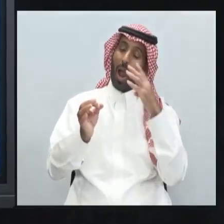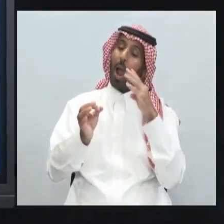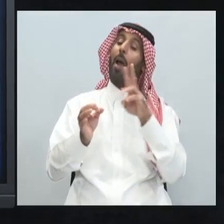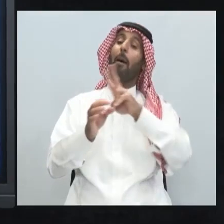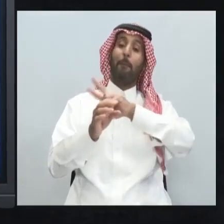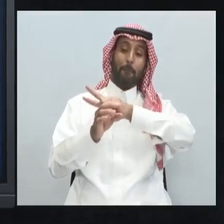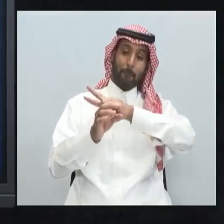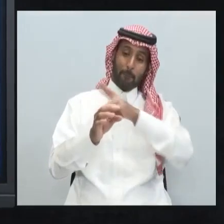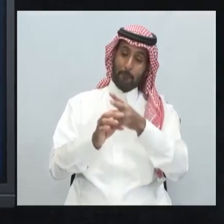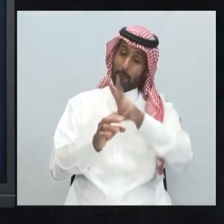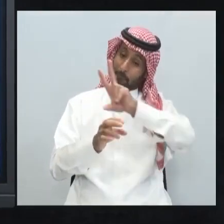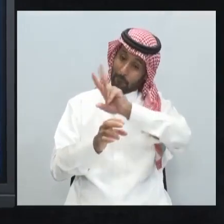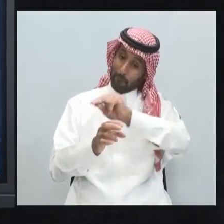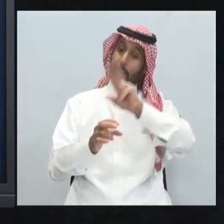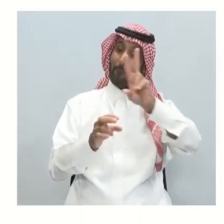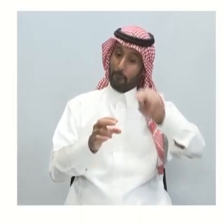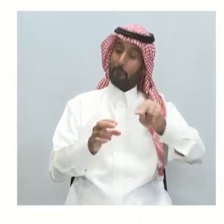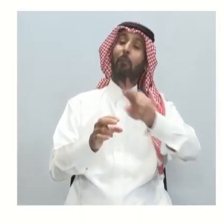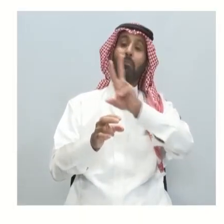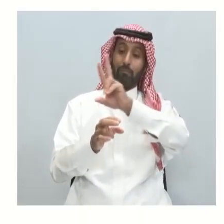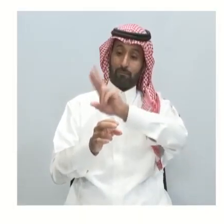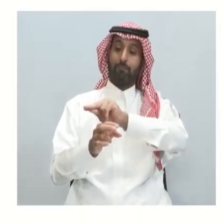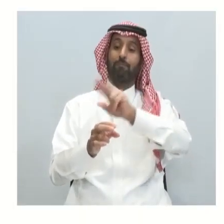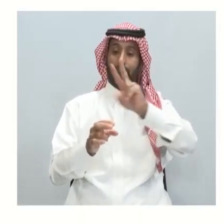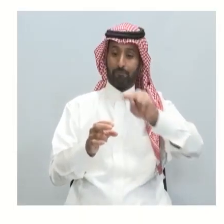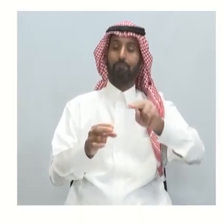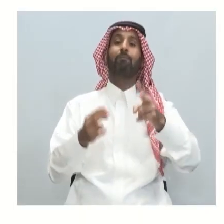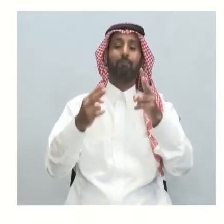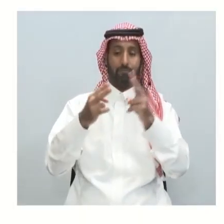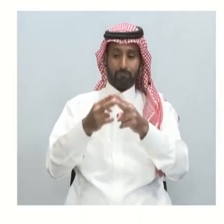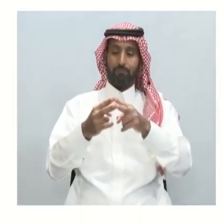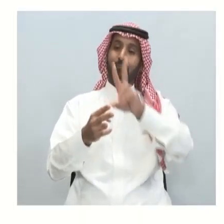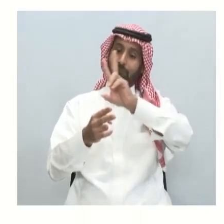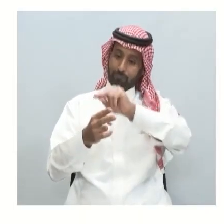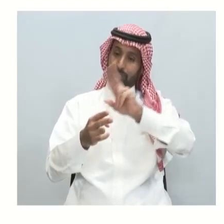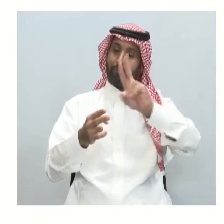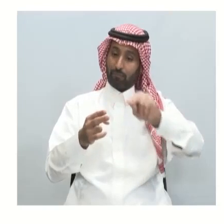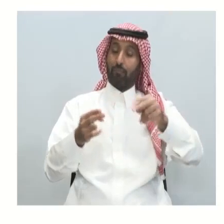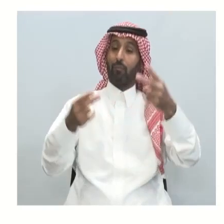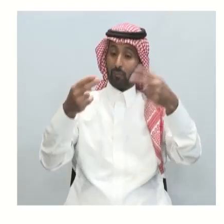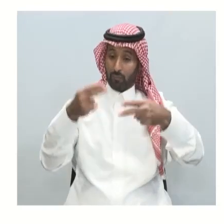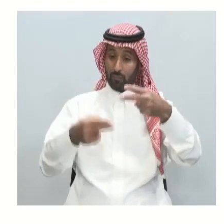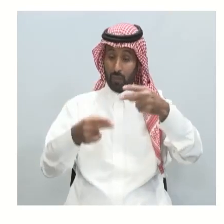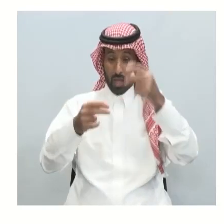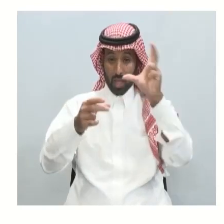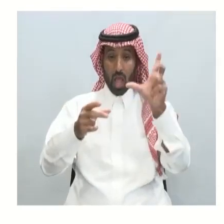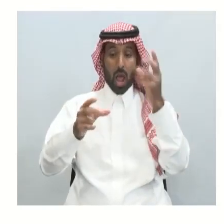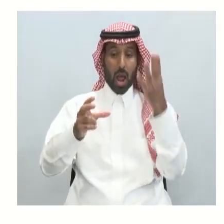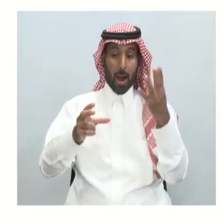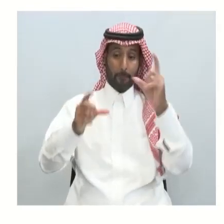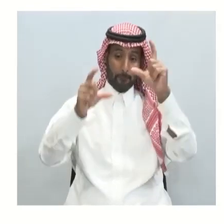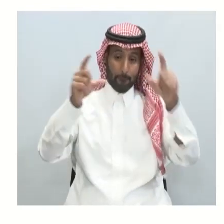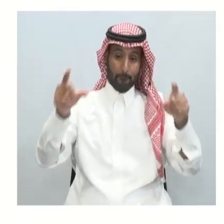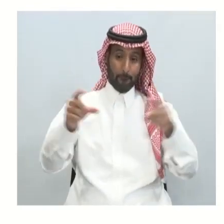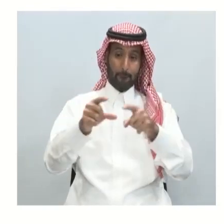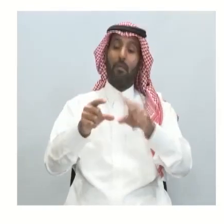هو غير قطبي لانه متماثل الشحنه تكون متساويه في المسافه من اي جهه من الجهات الاربعه ايضا